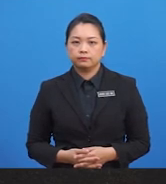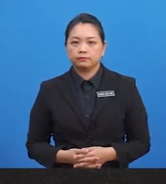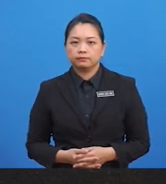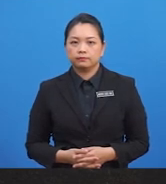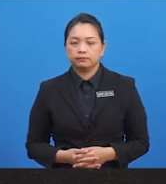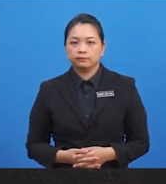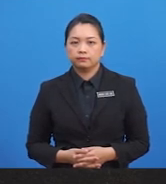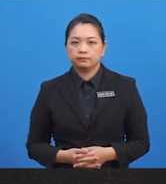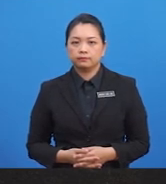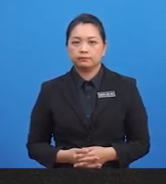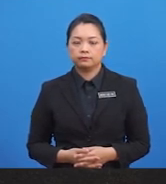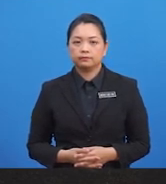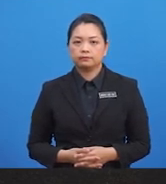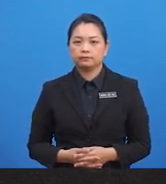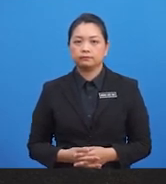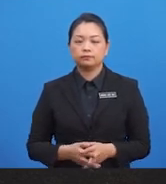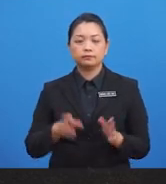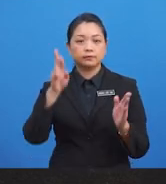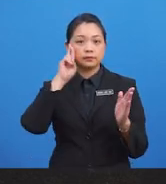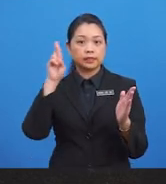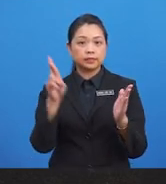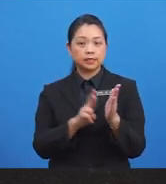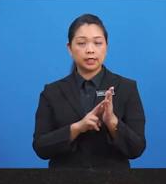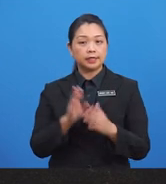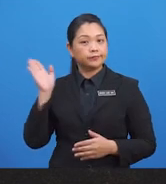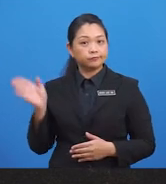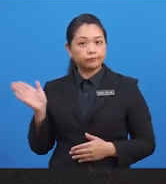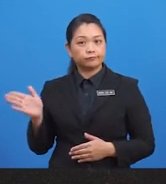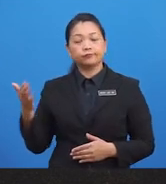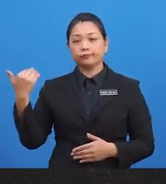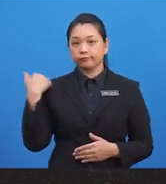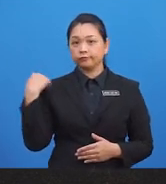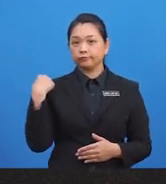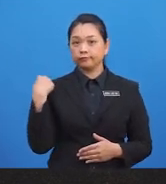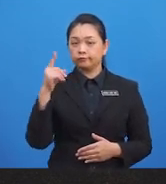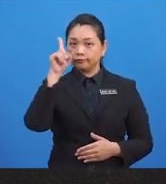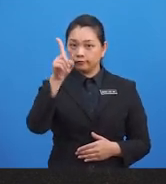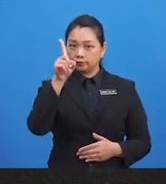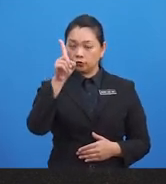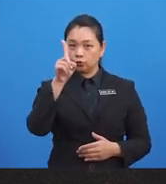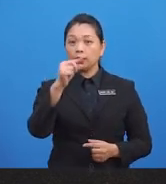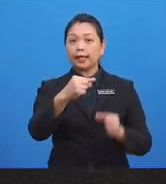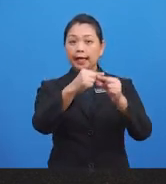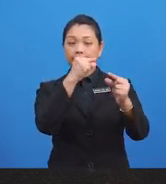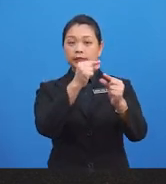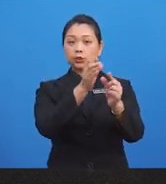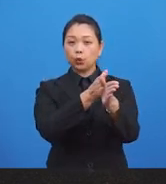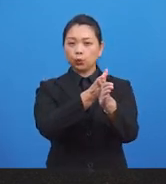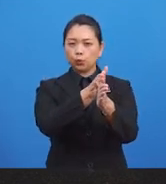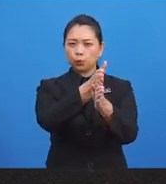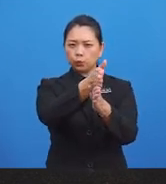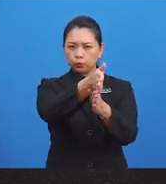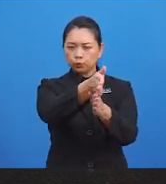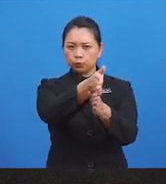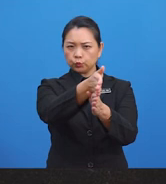Rajah menunjukkan garis lurus Y sama dengan 2X yang bersilang dengan